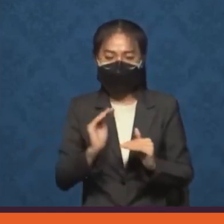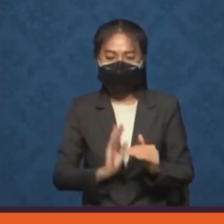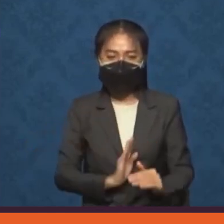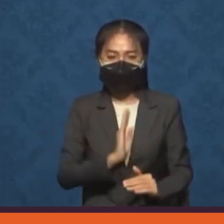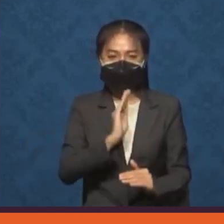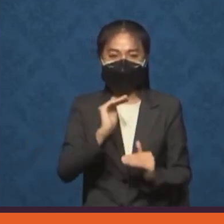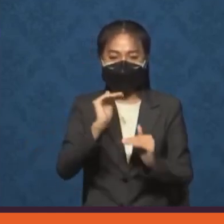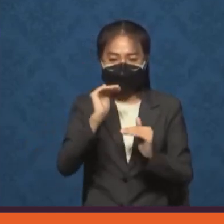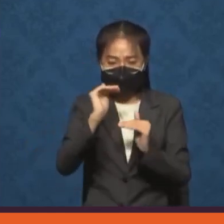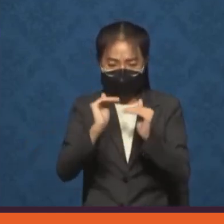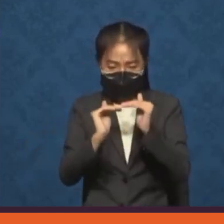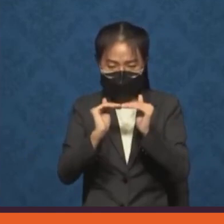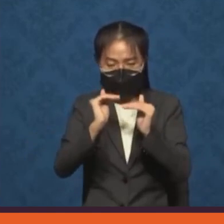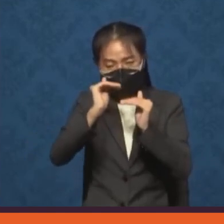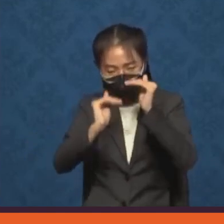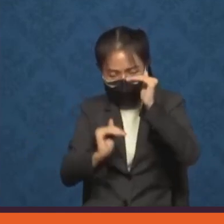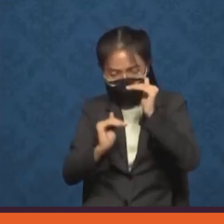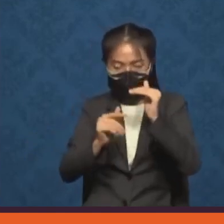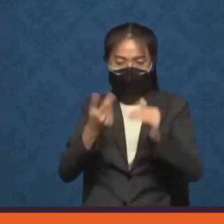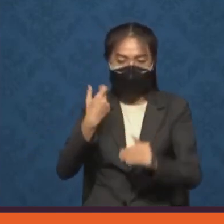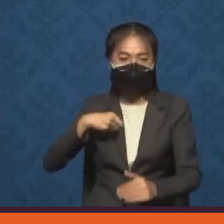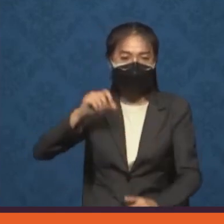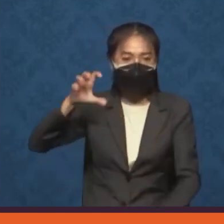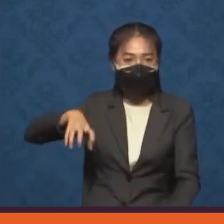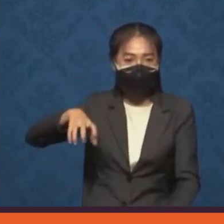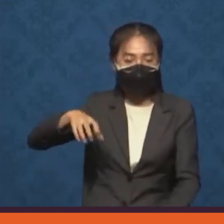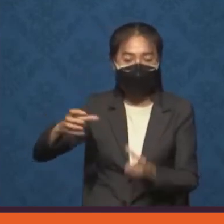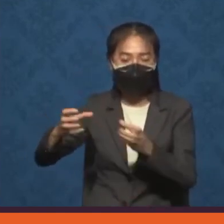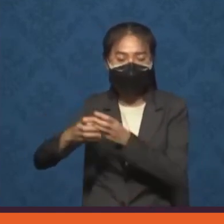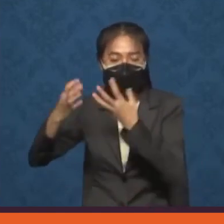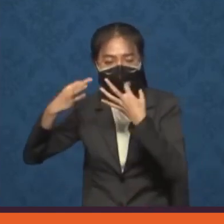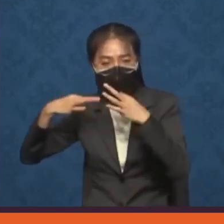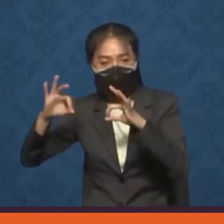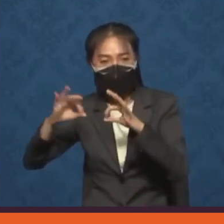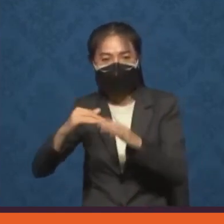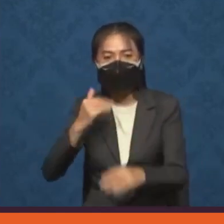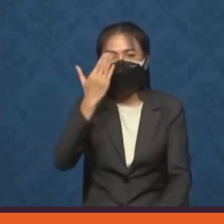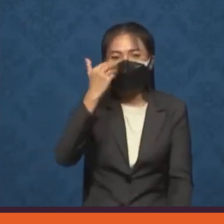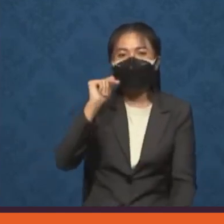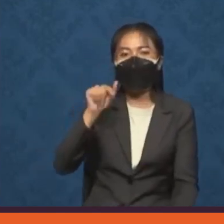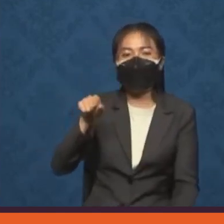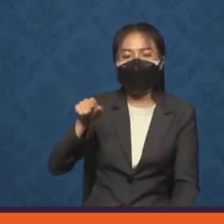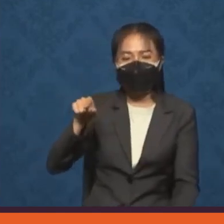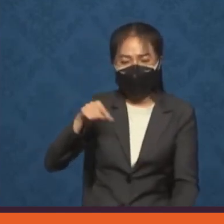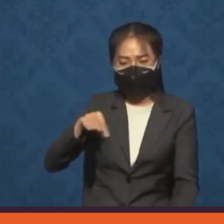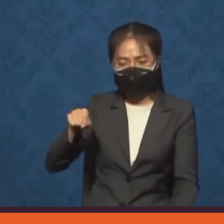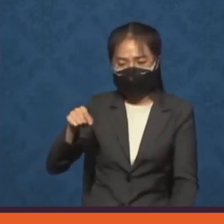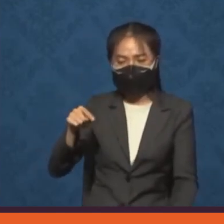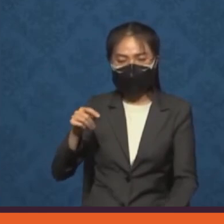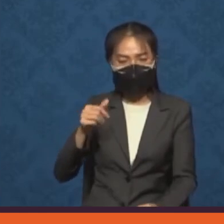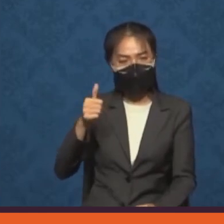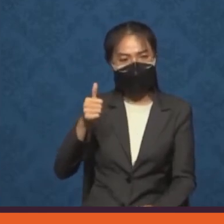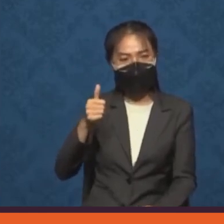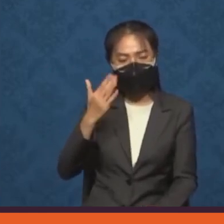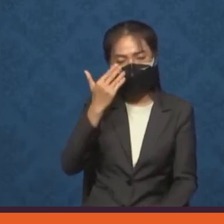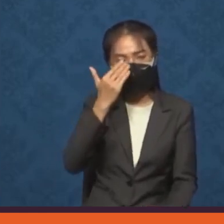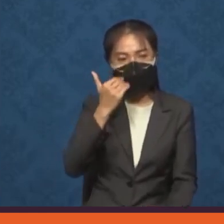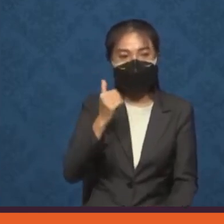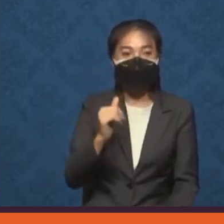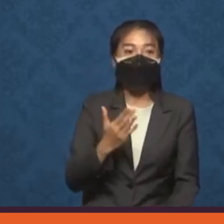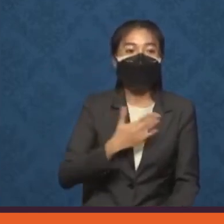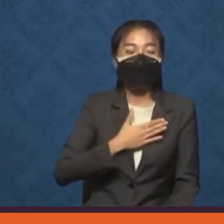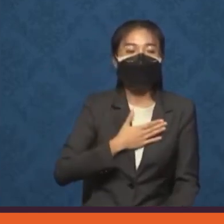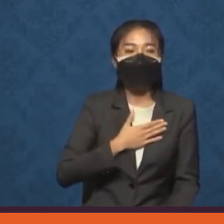ต้องยอมถูกตัดครับแต่ทำไมกรณีศาลและองค์กรอิสระถึงได้รับข้อยกเว้นนี้นี่คือปัญหาที่เกิดขึ้นผมจึ